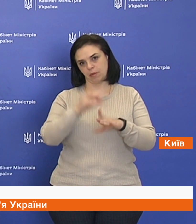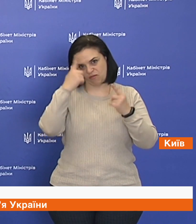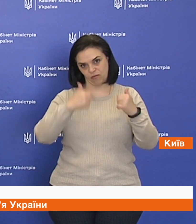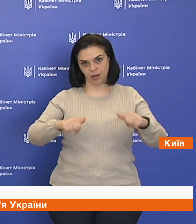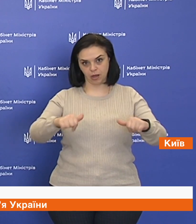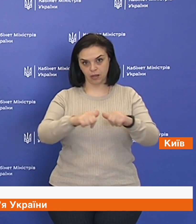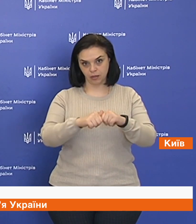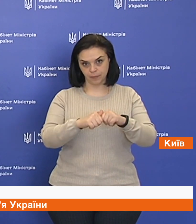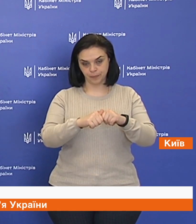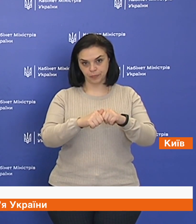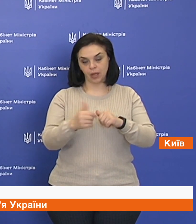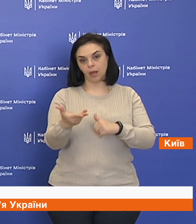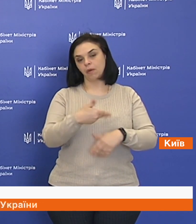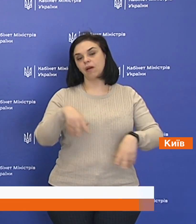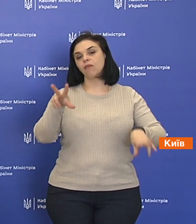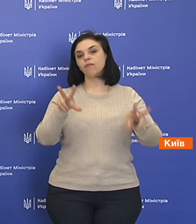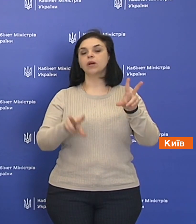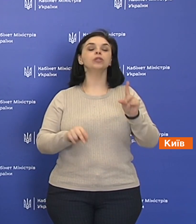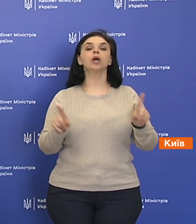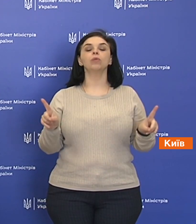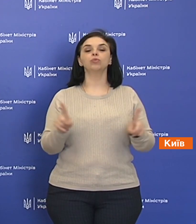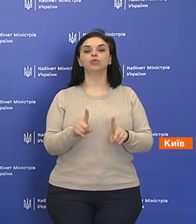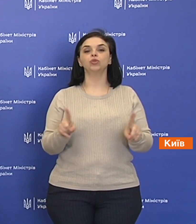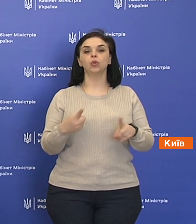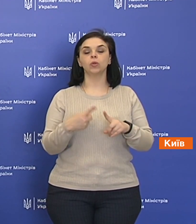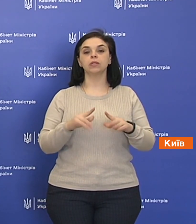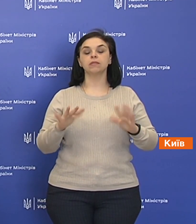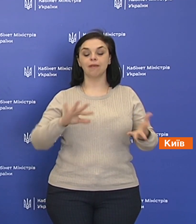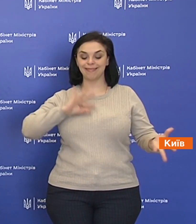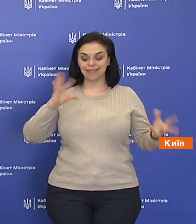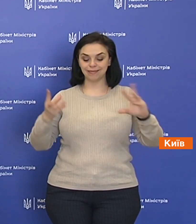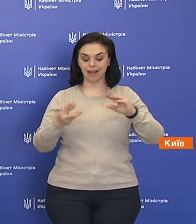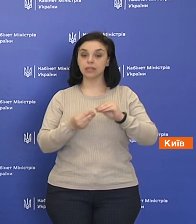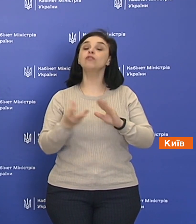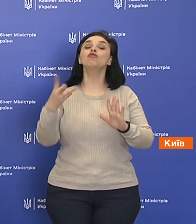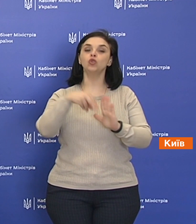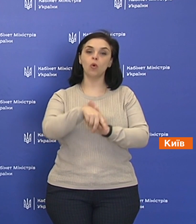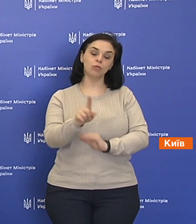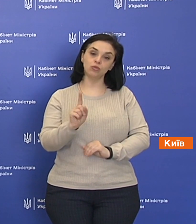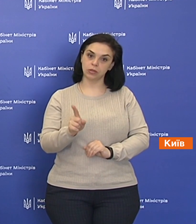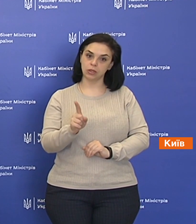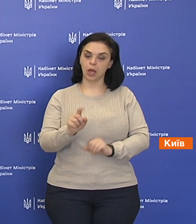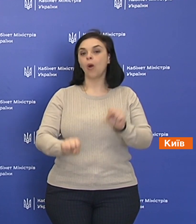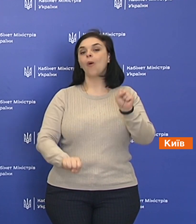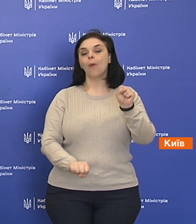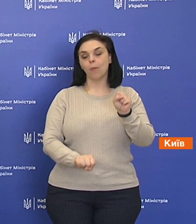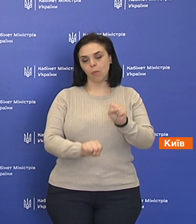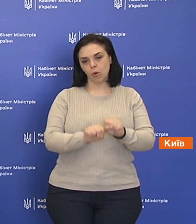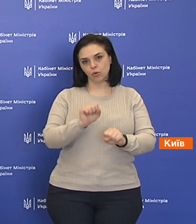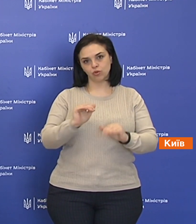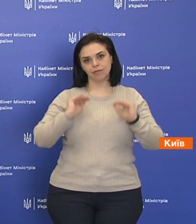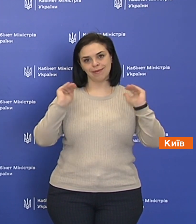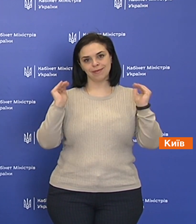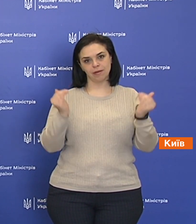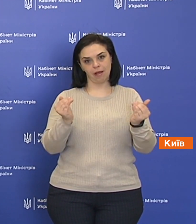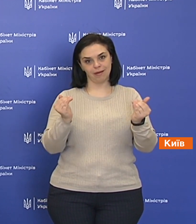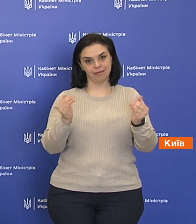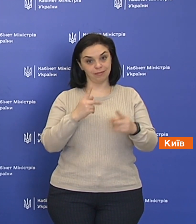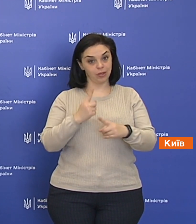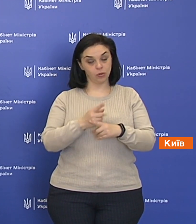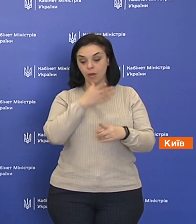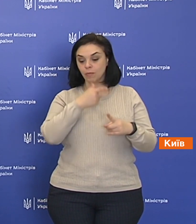країні. Ми вважаємо, що це стало наслідком, в тому числі, порушення карантину під